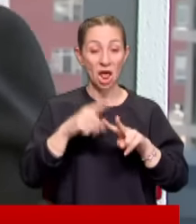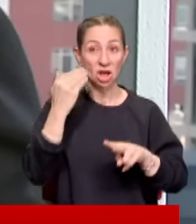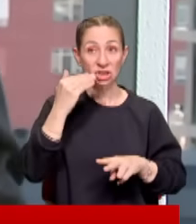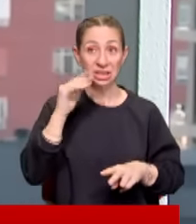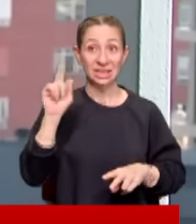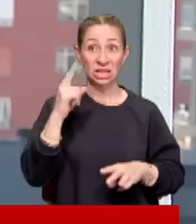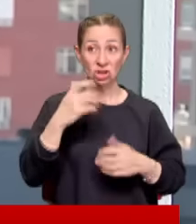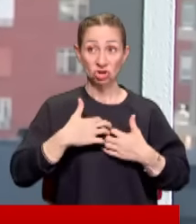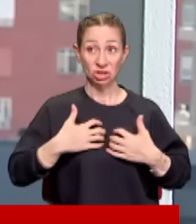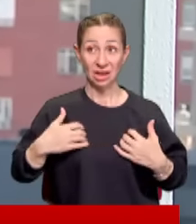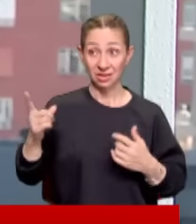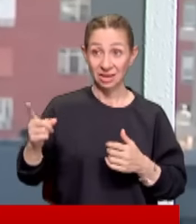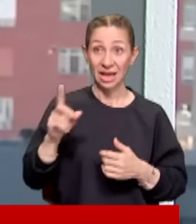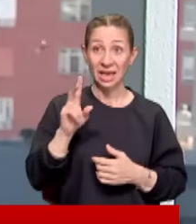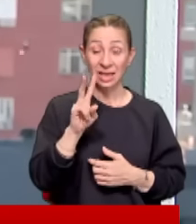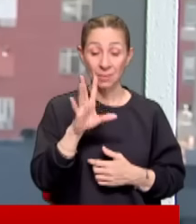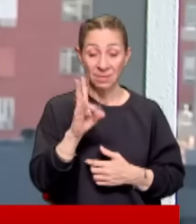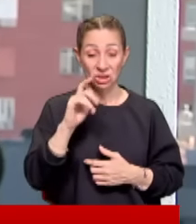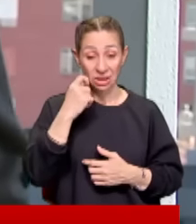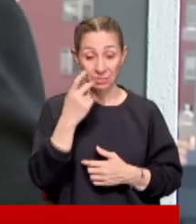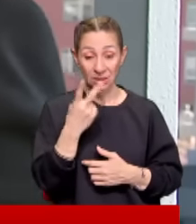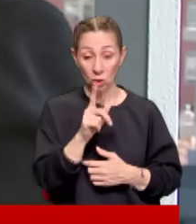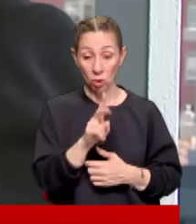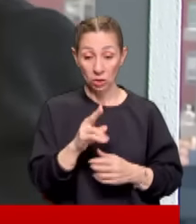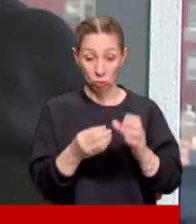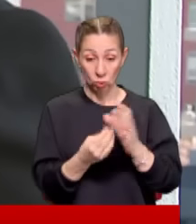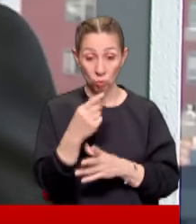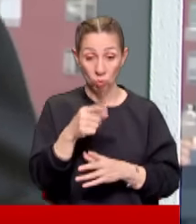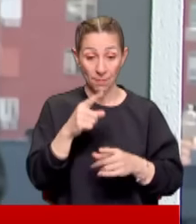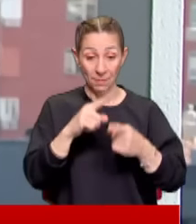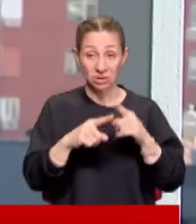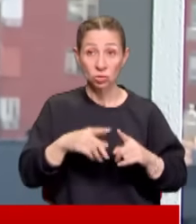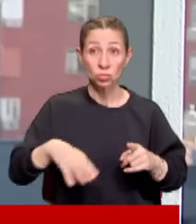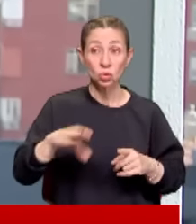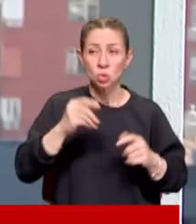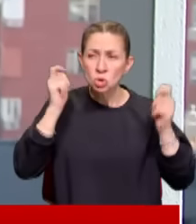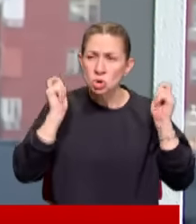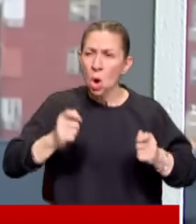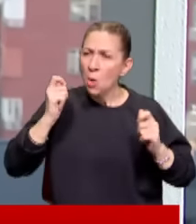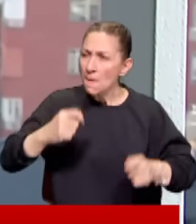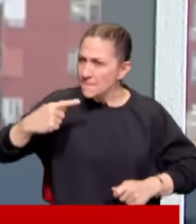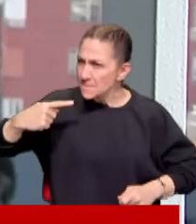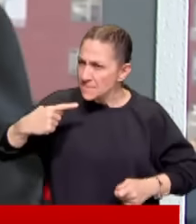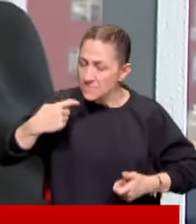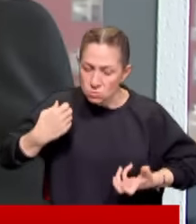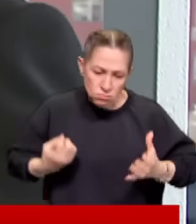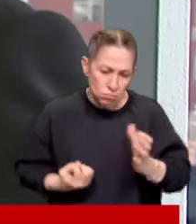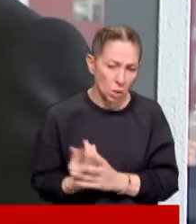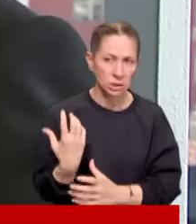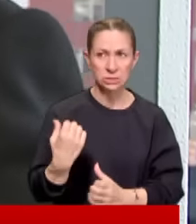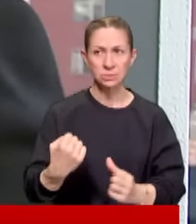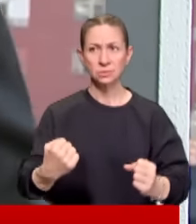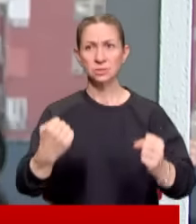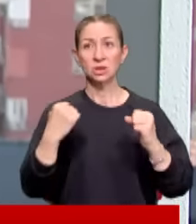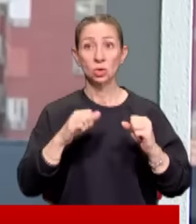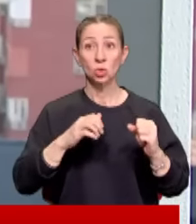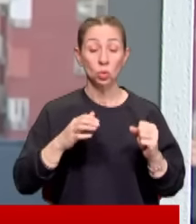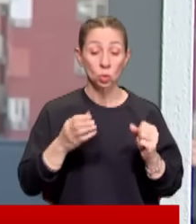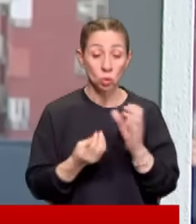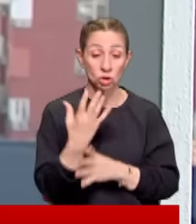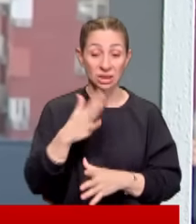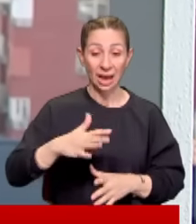ve cesaretinde 25 Ekim 2017'de kurulduk ve bu partinin bütün zorluklara rağmen bu partiyi kuran ve ayakta tutan kurucu genel